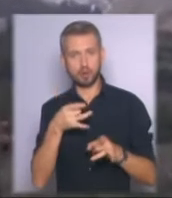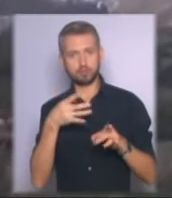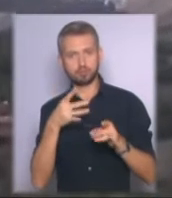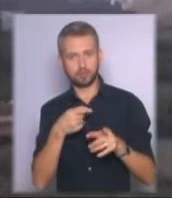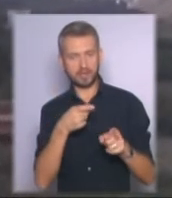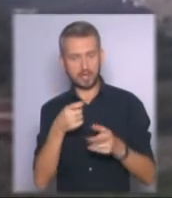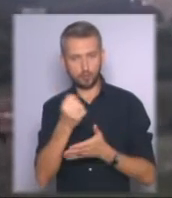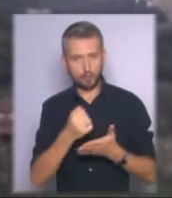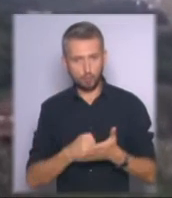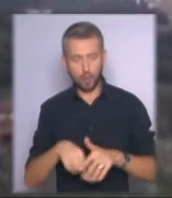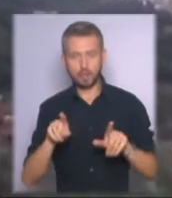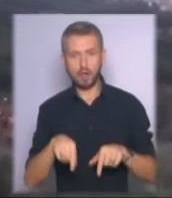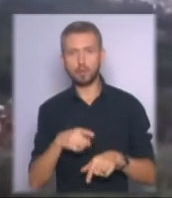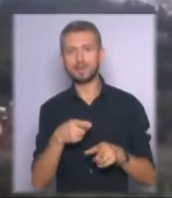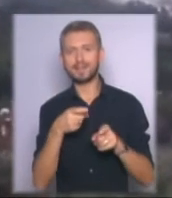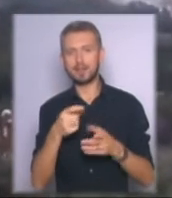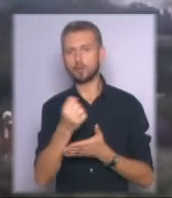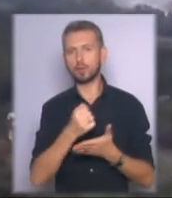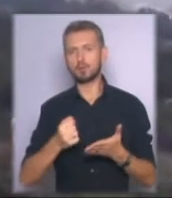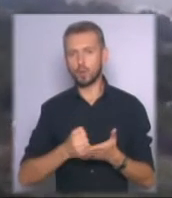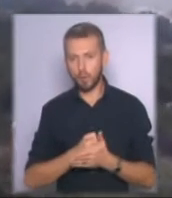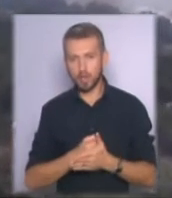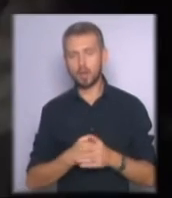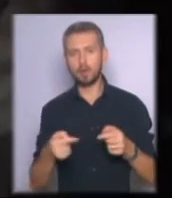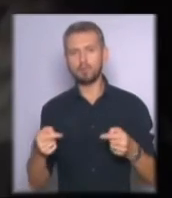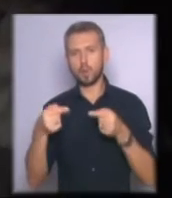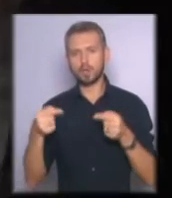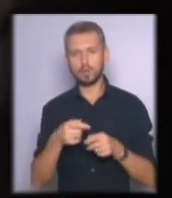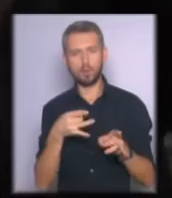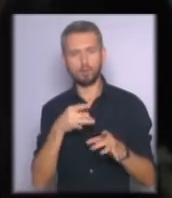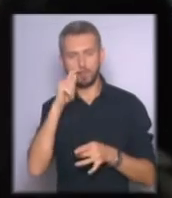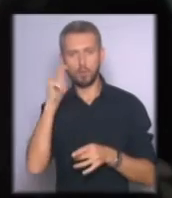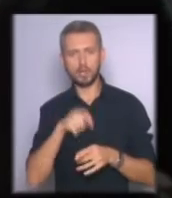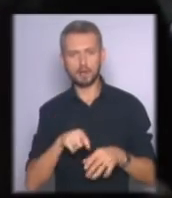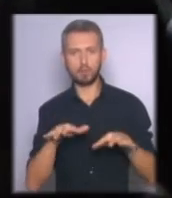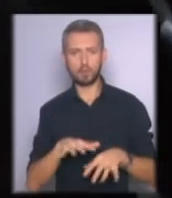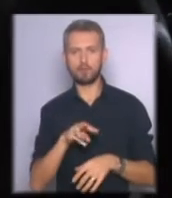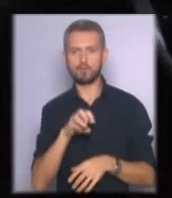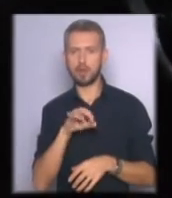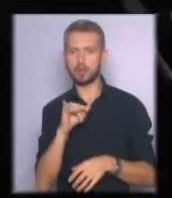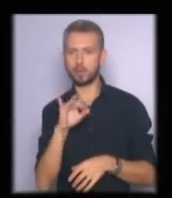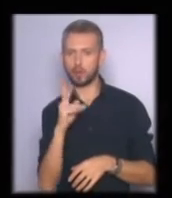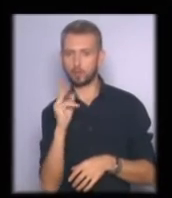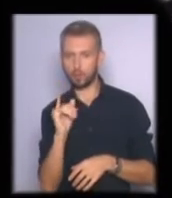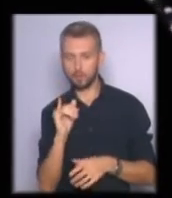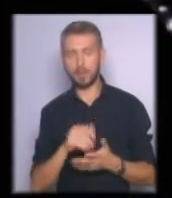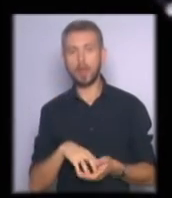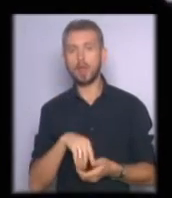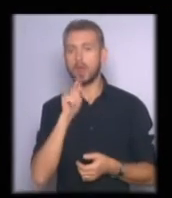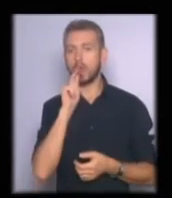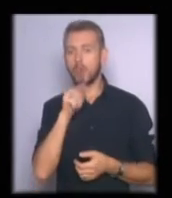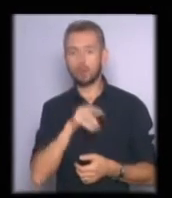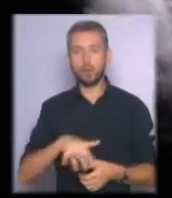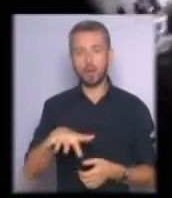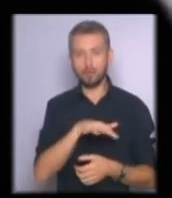зброї. Також зі стрілецької зброї противник обстріляв українські позиції в Майорську. На Луганщині зі сторони Слов'яно-Сербська